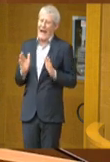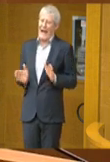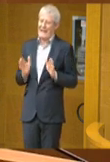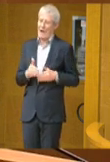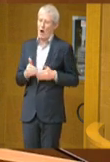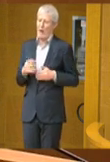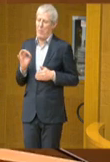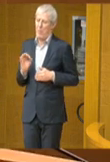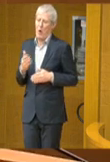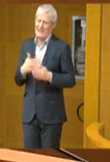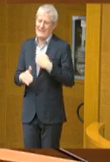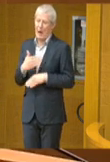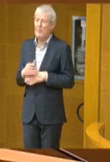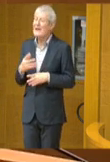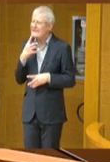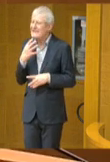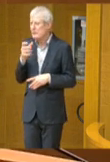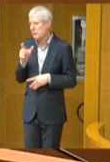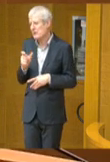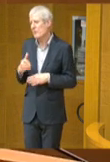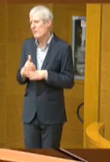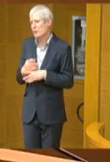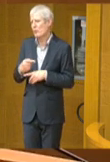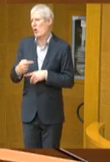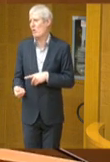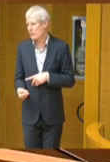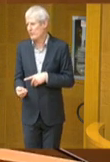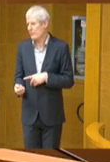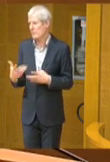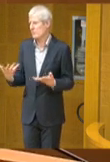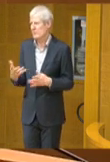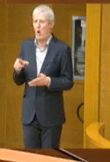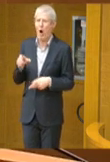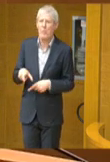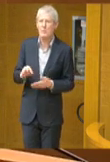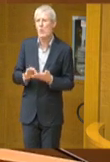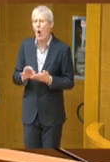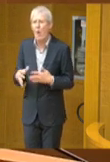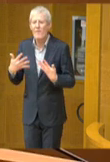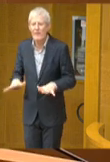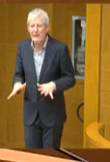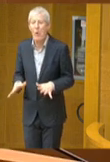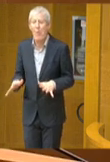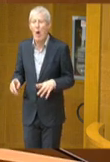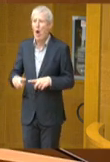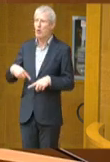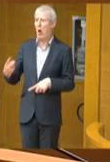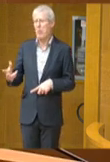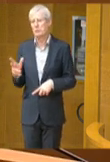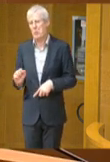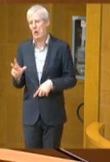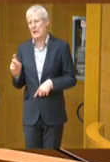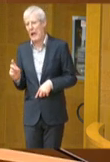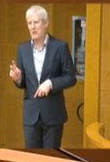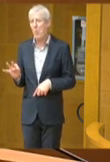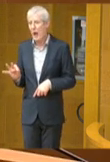disabili, persone che si sono infortunate una volta terminato il periodo di obbligo scolastico e magari a 30, 40 e